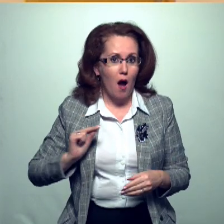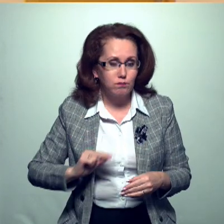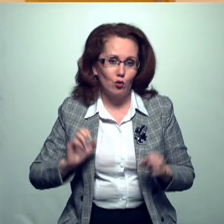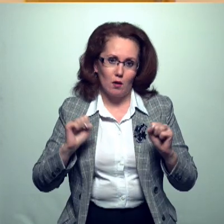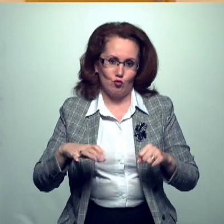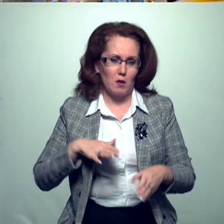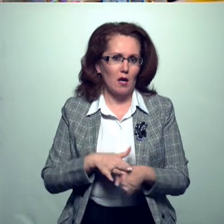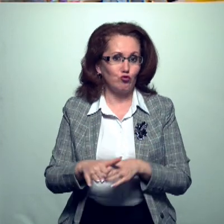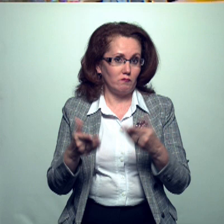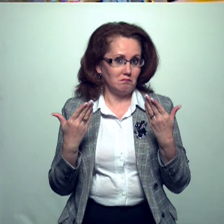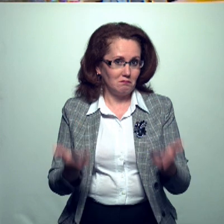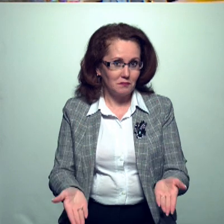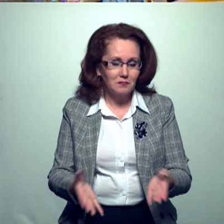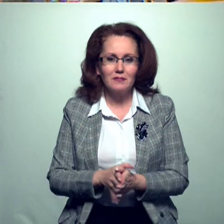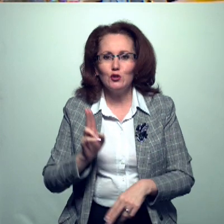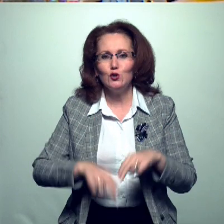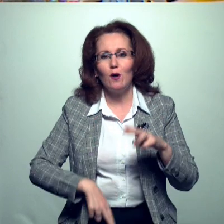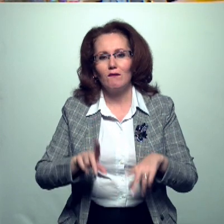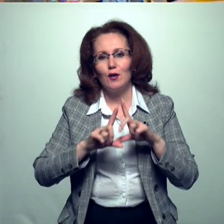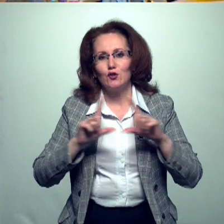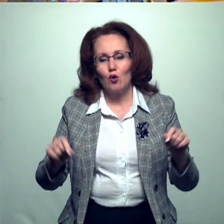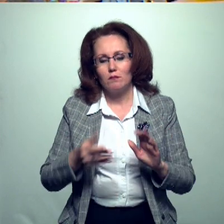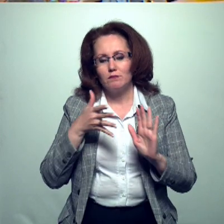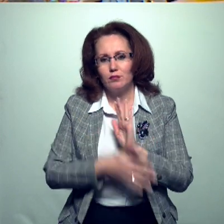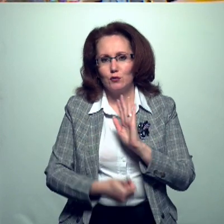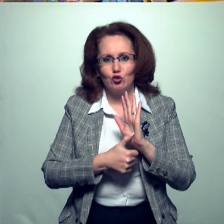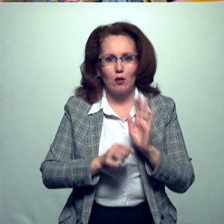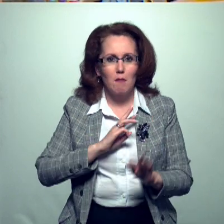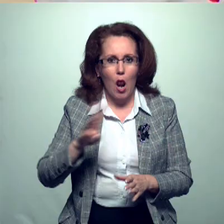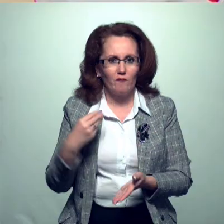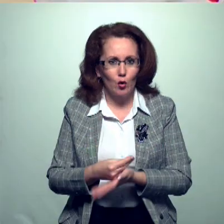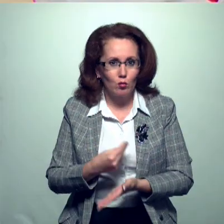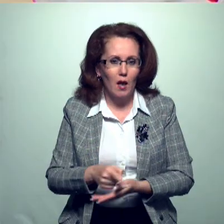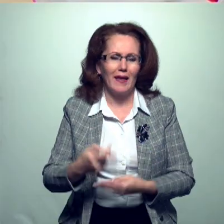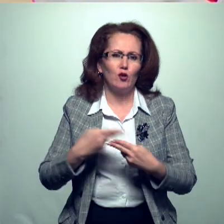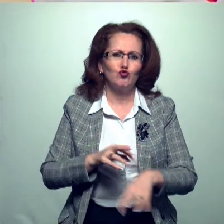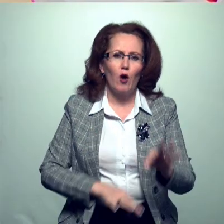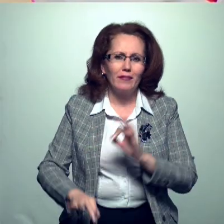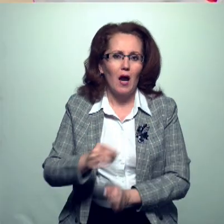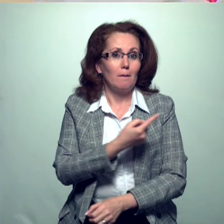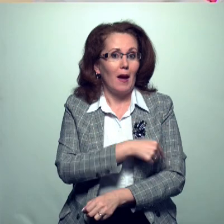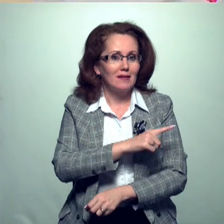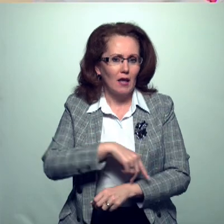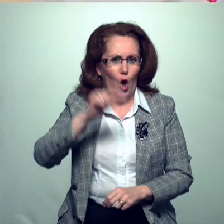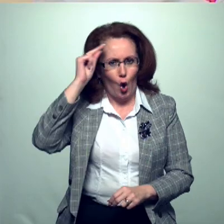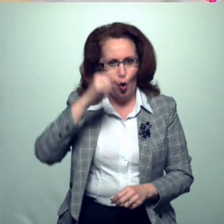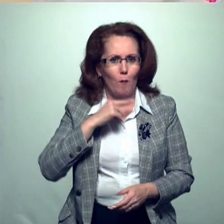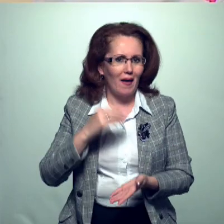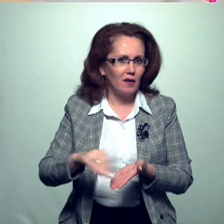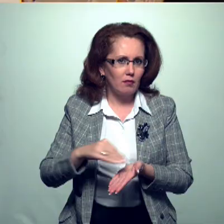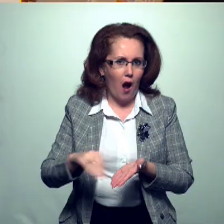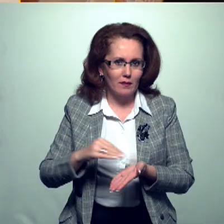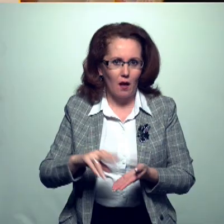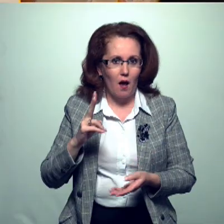может быть реализована. Строительство школы обошлось в 600 миллионов рублей. Здесь будут инженерные, медицинские и гуманитарные классы.